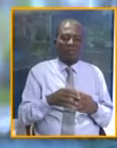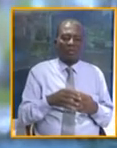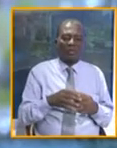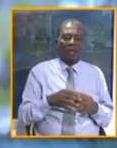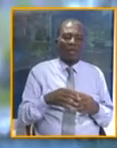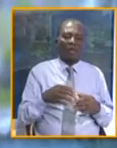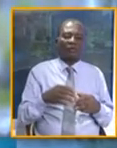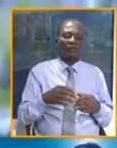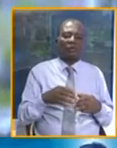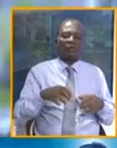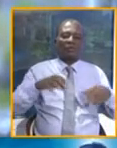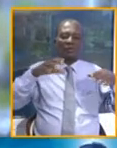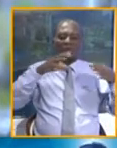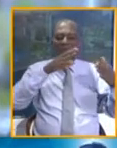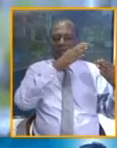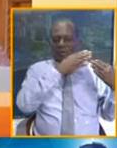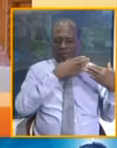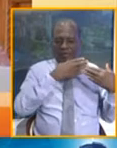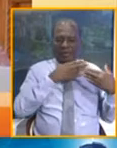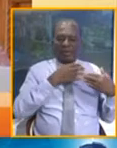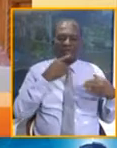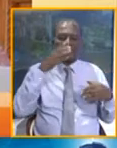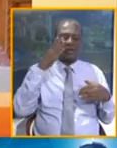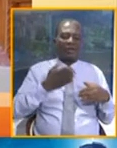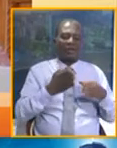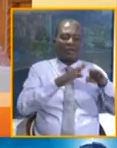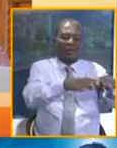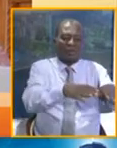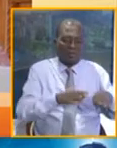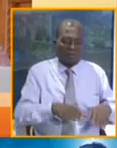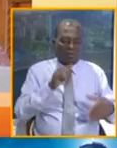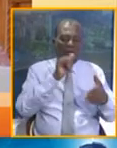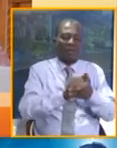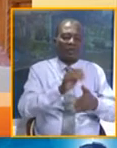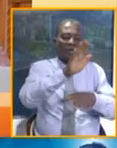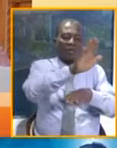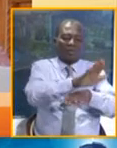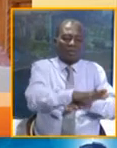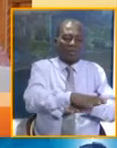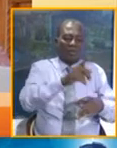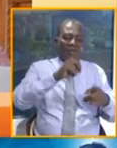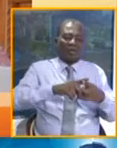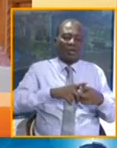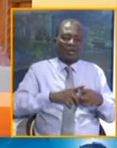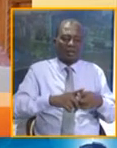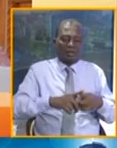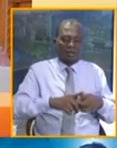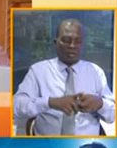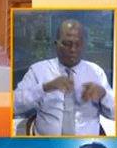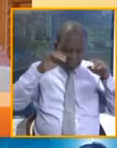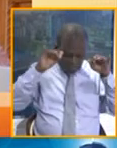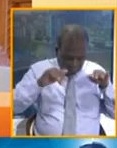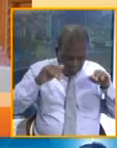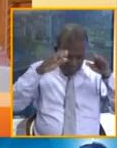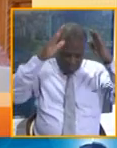Aïma Mamadou Traoré sera inhumé cet après-midi après la prière mortuaire à la mosquée de la rivière à Golfe, prière qui est d'ailleurs